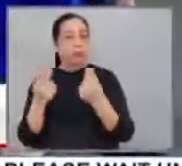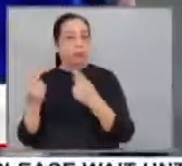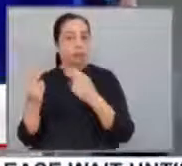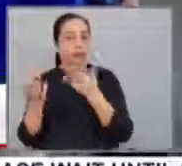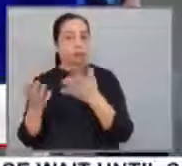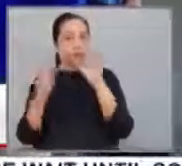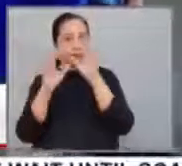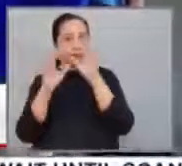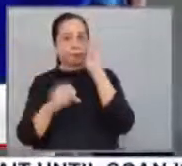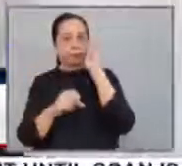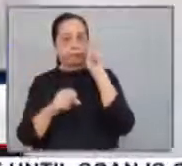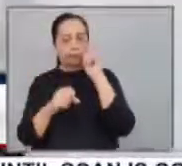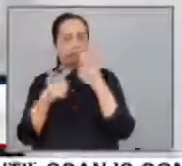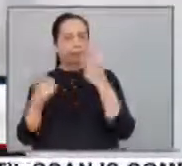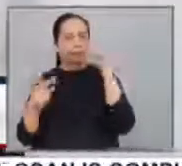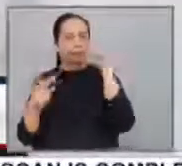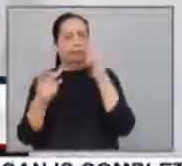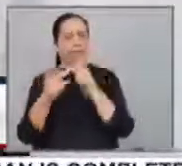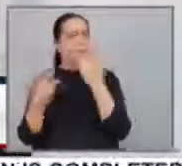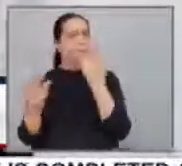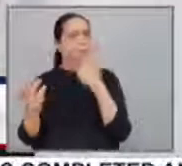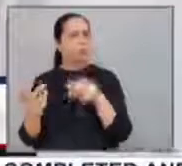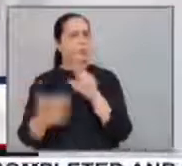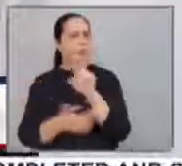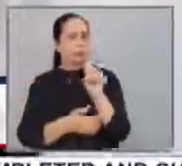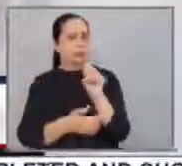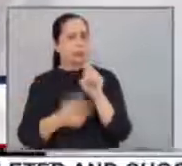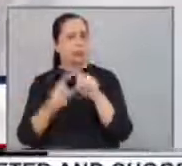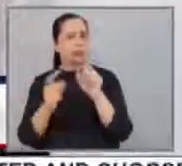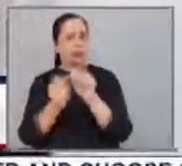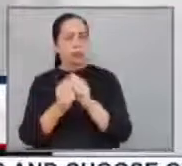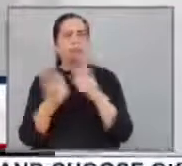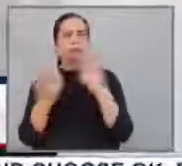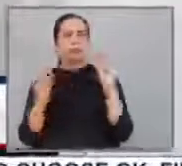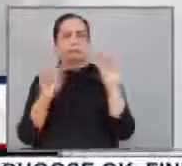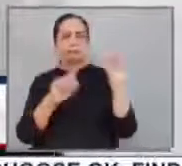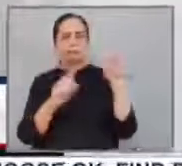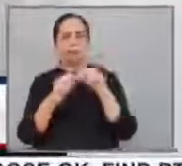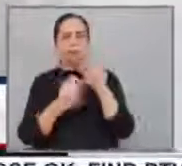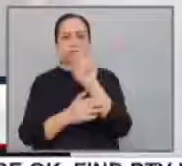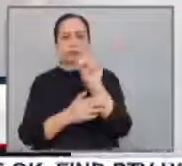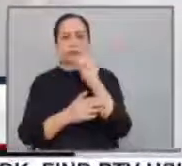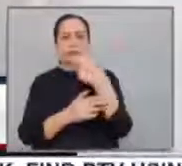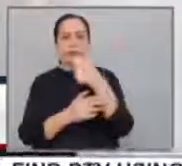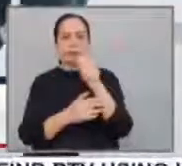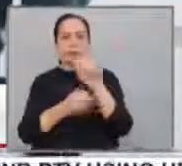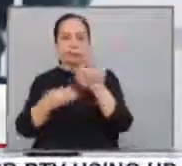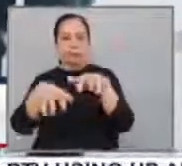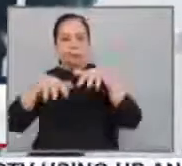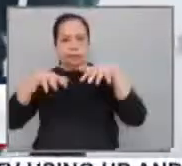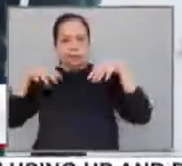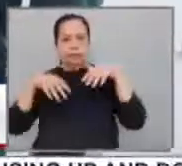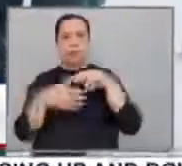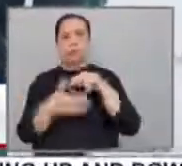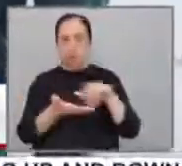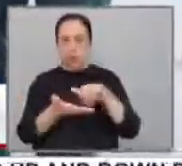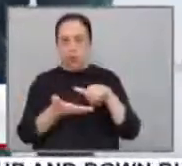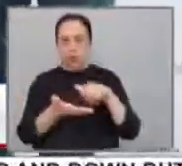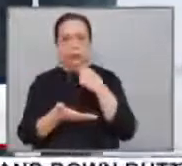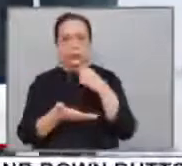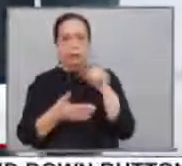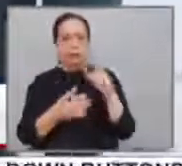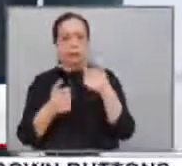ang malaking layunin ng pagpunta niya rito sa US ay ang inaasahang pagdalo sa United Nations General Assembly sa New York. Ayon dayan sa